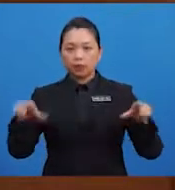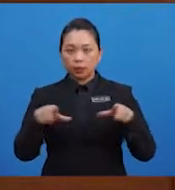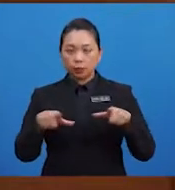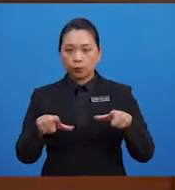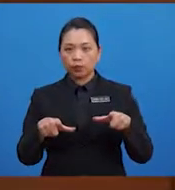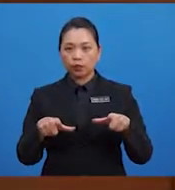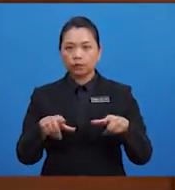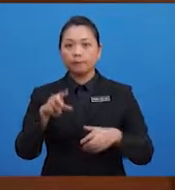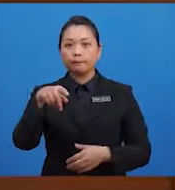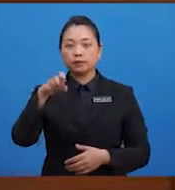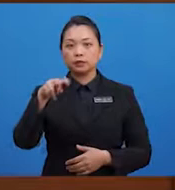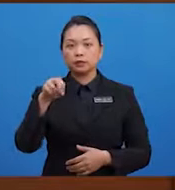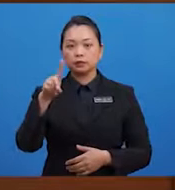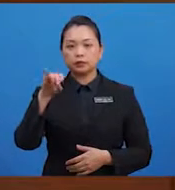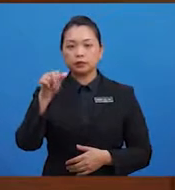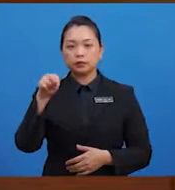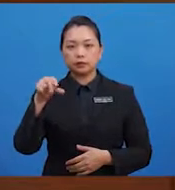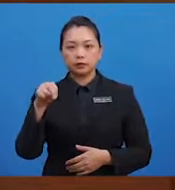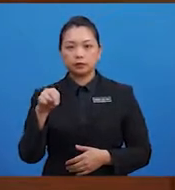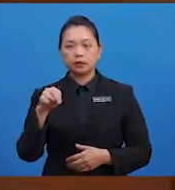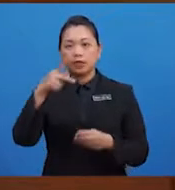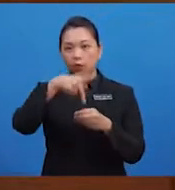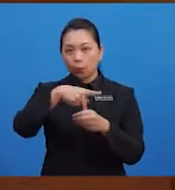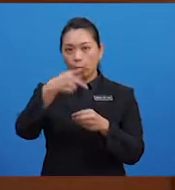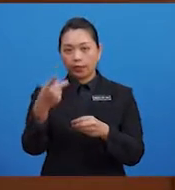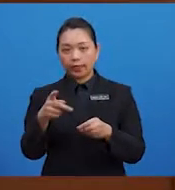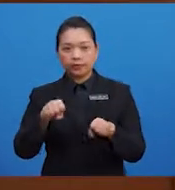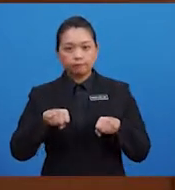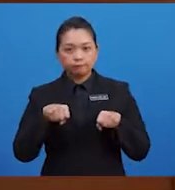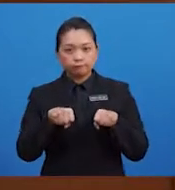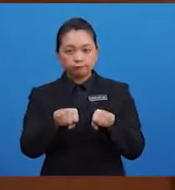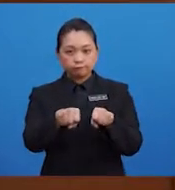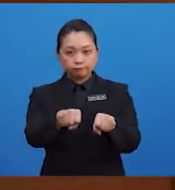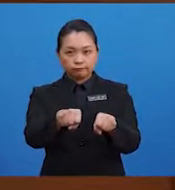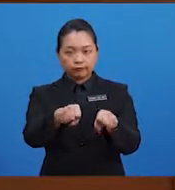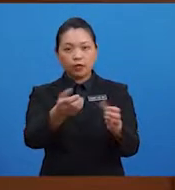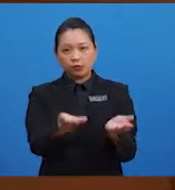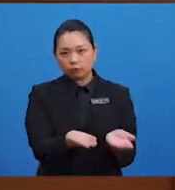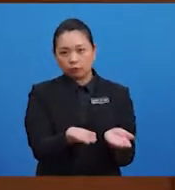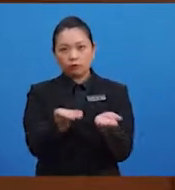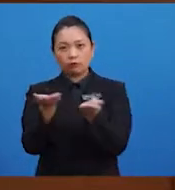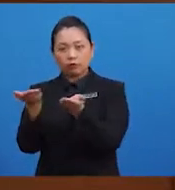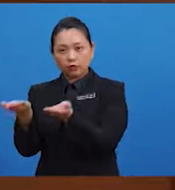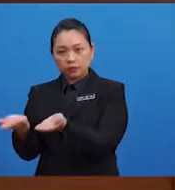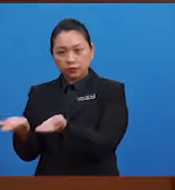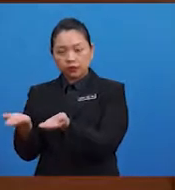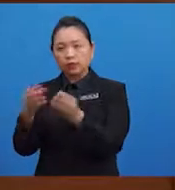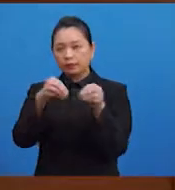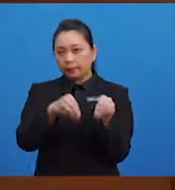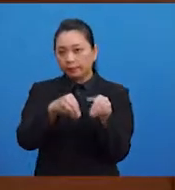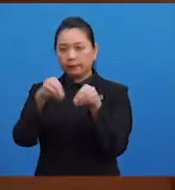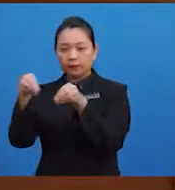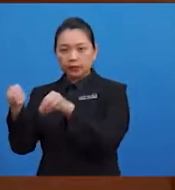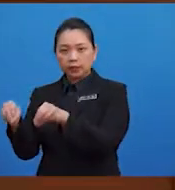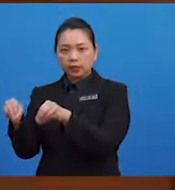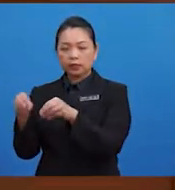pendianan ialah mengeluarkan seta troli yang mengandungi telur tetasan seta dan memindahkan telur